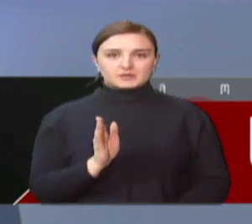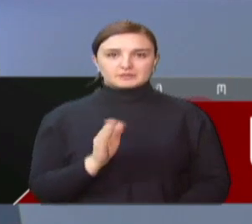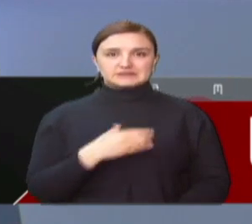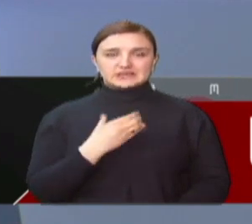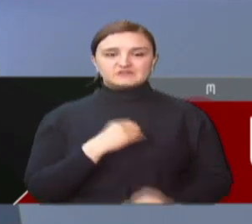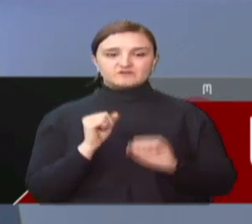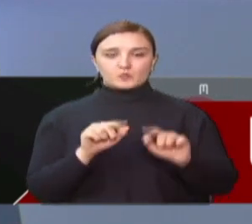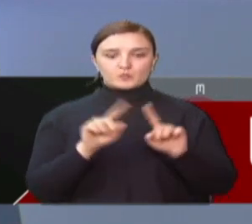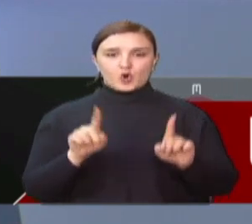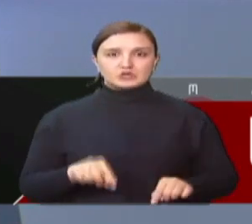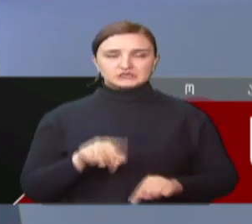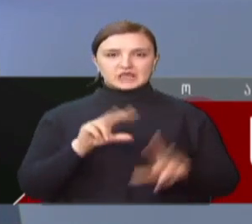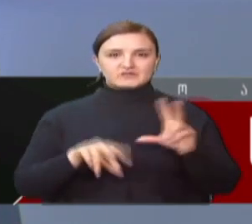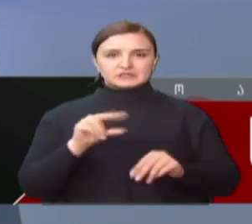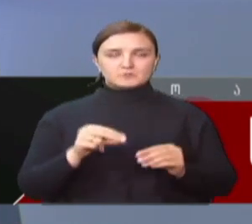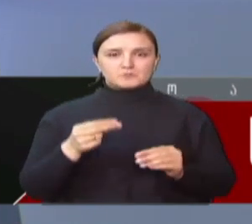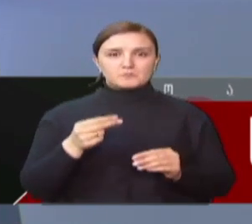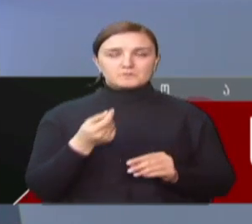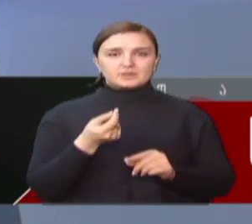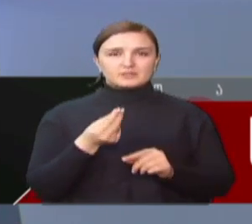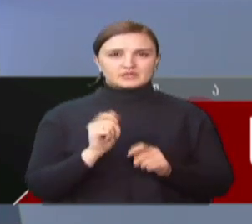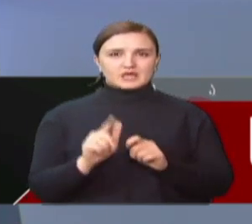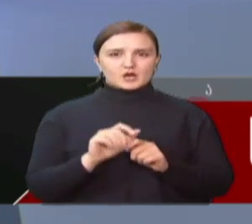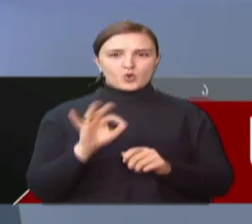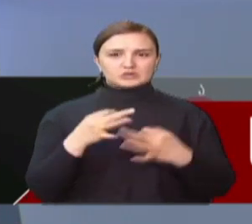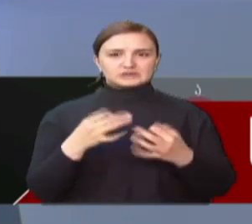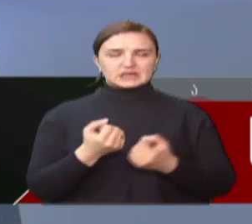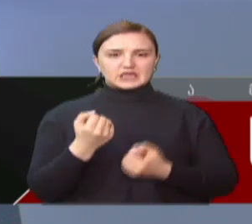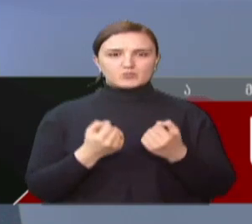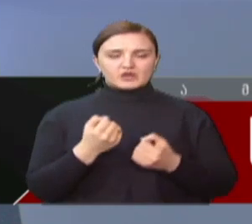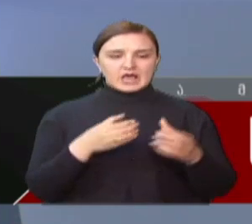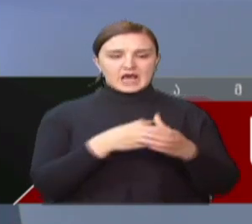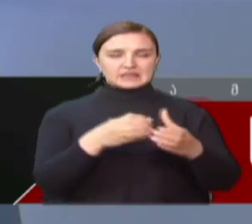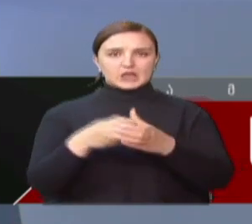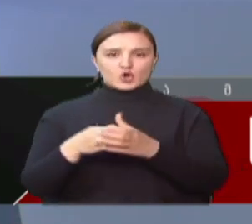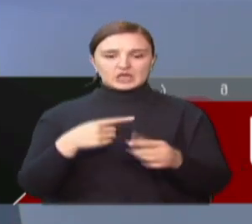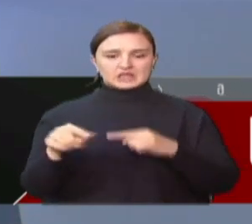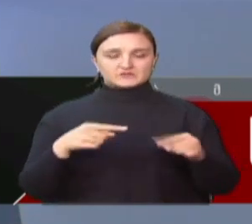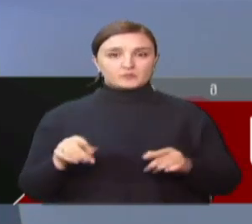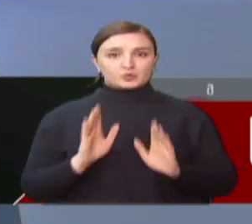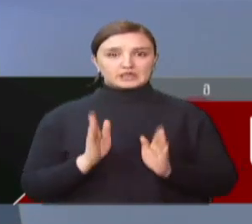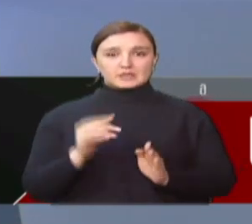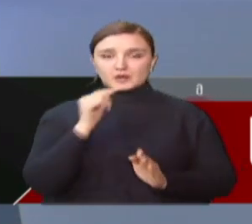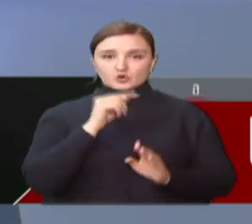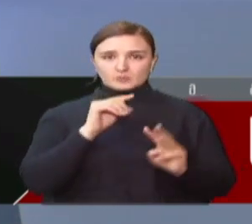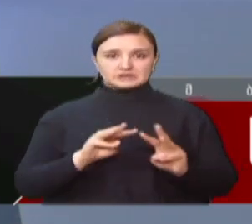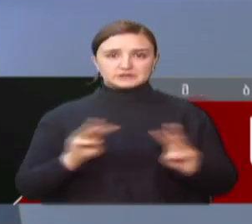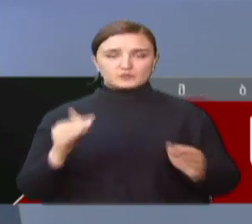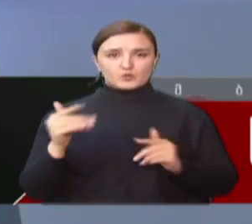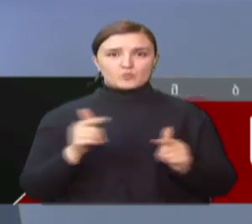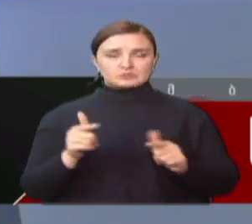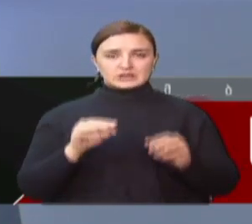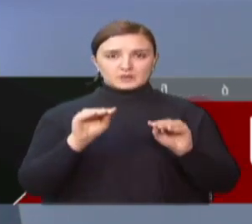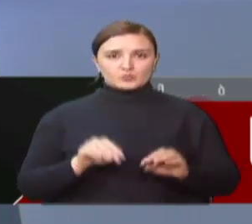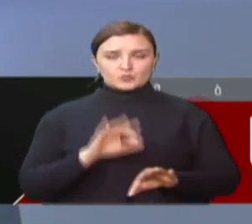Sadazgova polise bit catolisi nebuli minimaluri tanha sa transporto sa șoleba bis categorie bis mihadit ca schoebuli ikneba. Economic sa ministros mermom